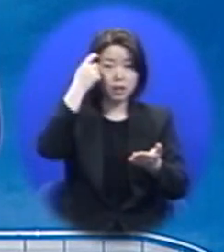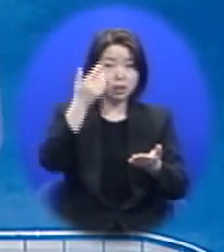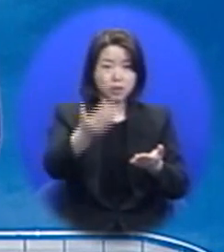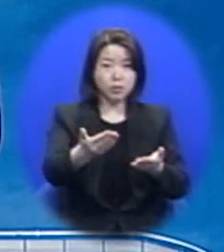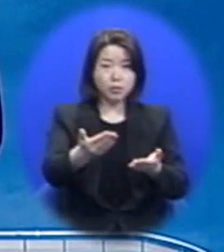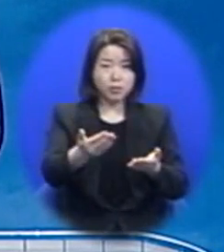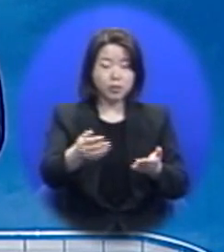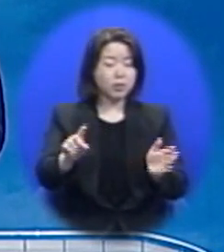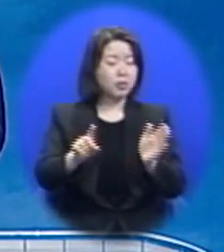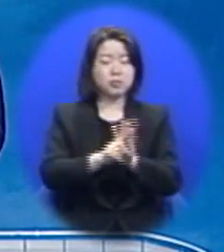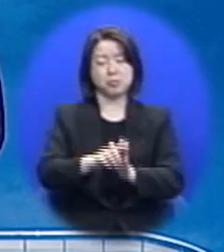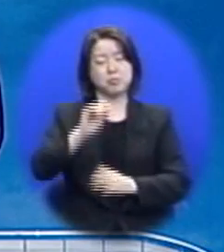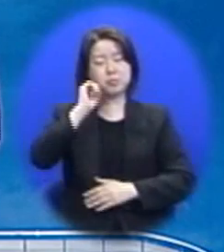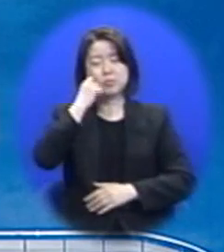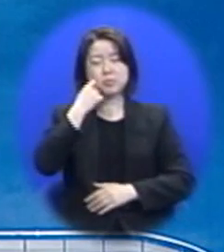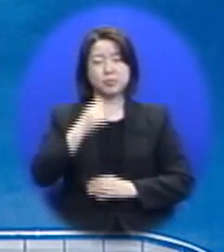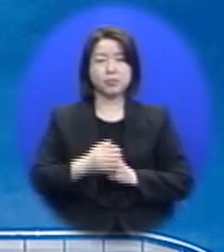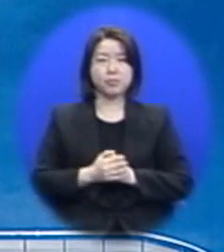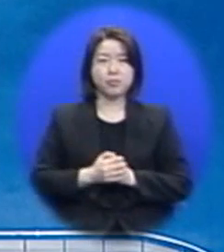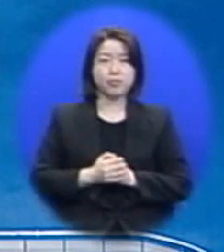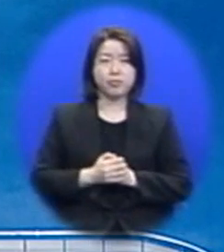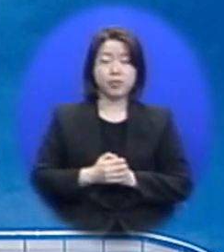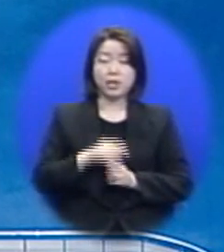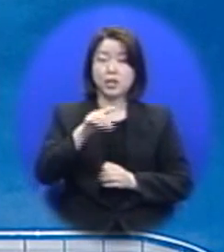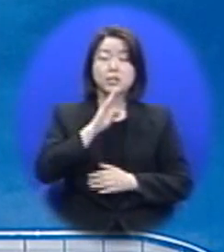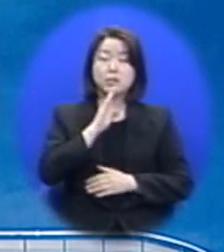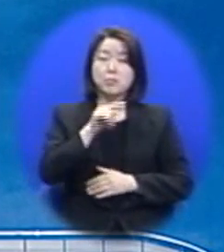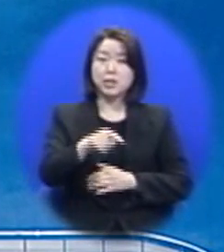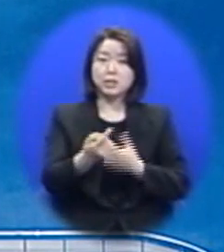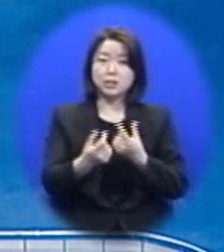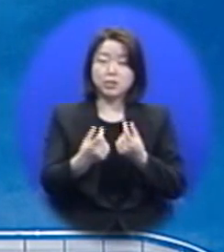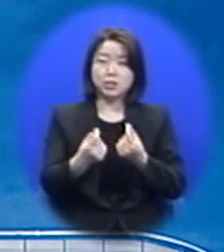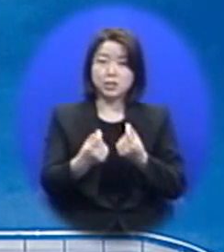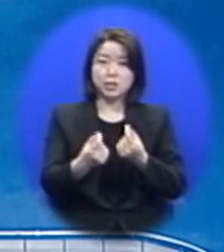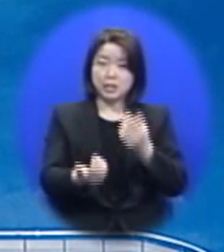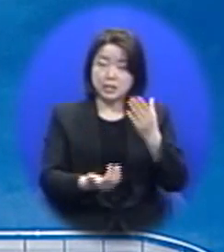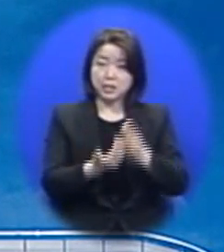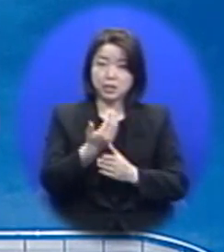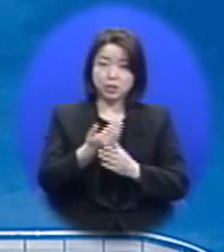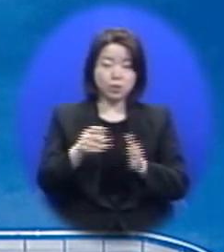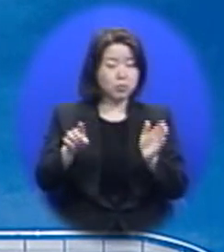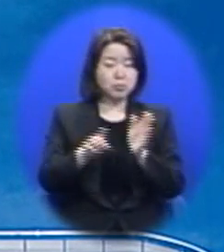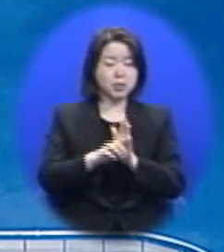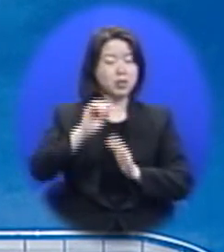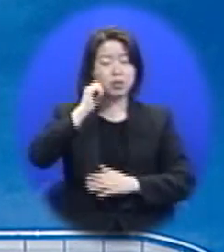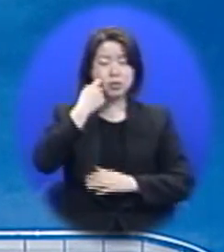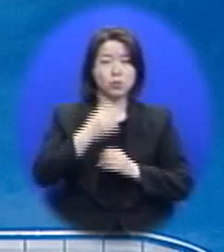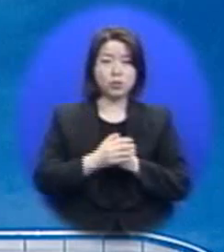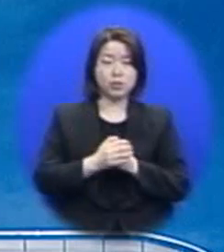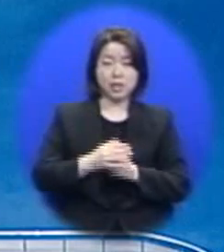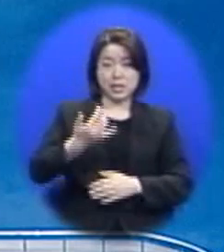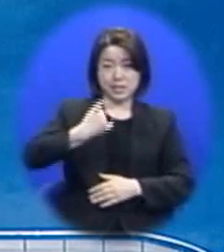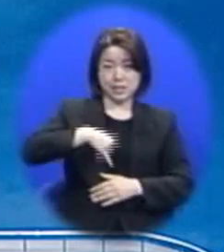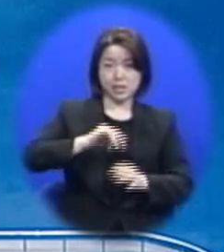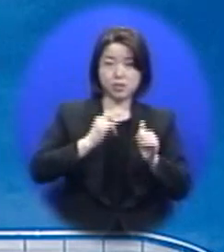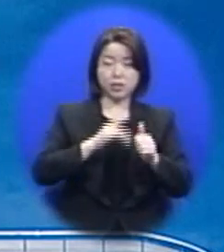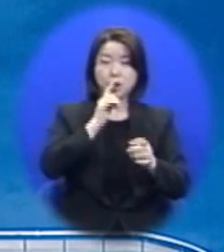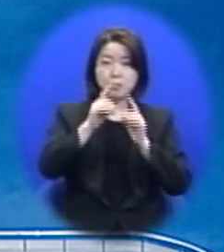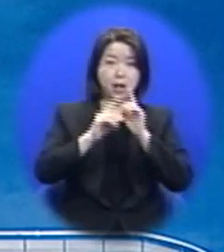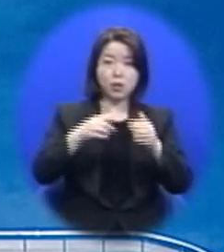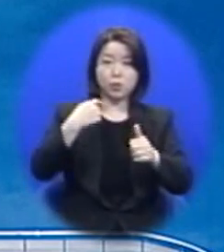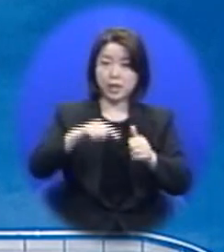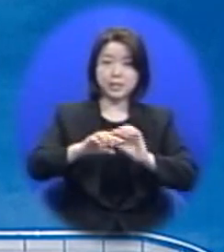믿어지지가 않아요. 정말 그런 일이 일어날 거라고는 믿어지지가 않아요. 자녀들에게 말로 가르치지